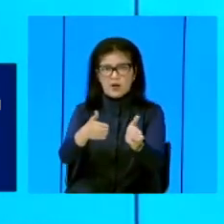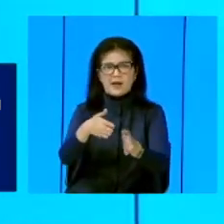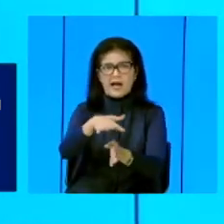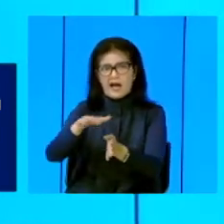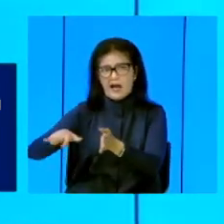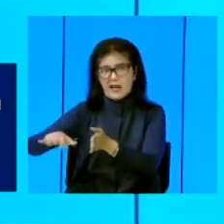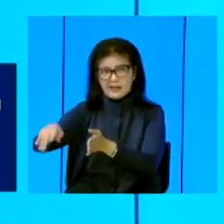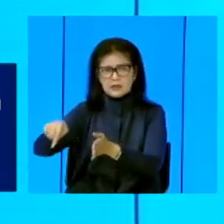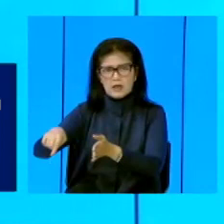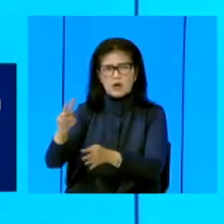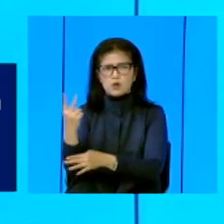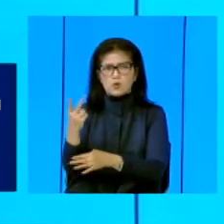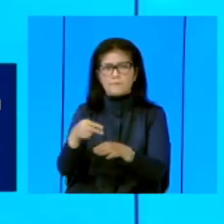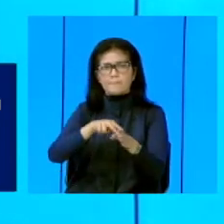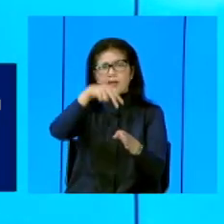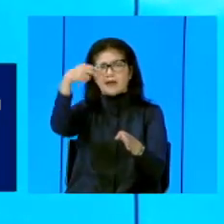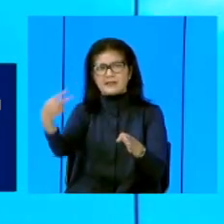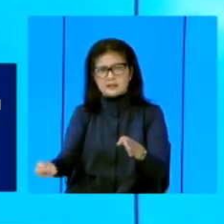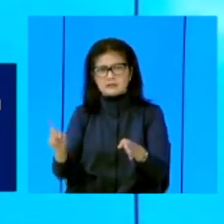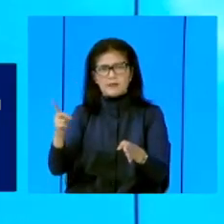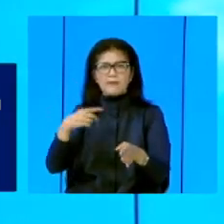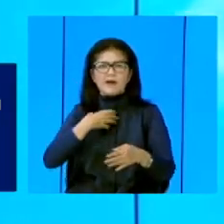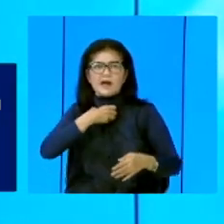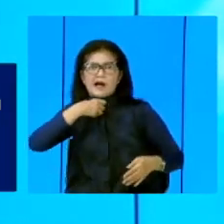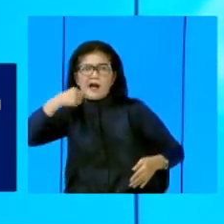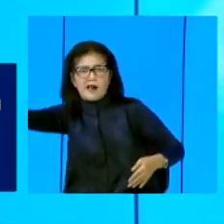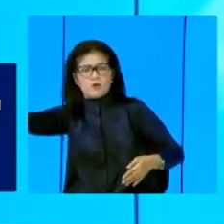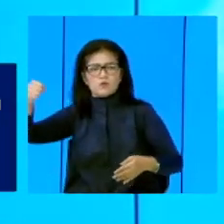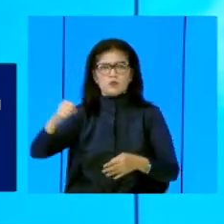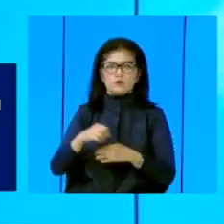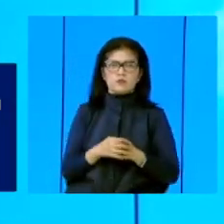air. Keduanya terpelanting saat pelaku menarik kalung emas korban.